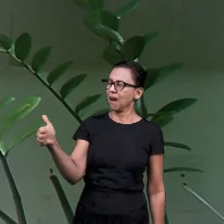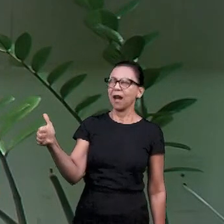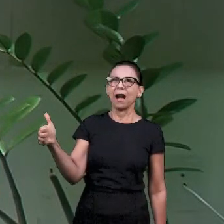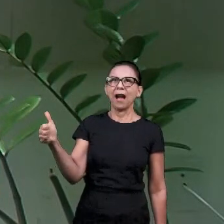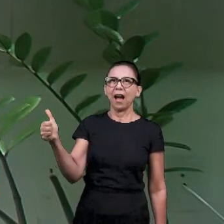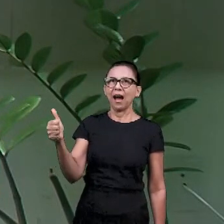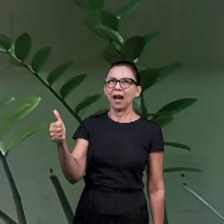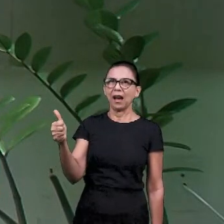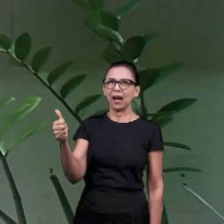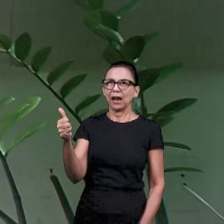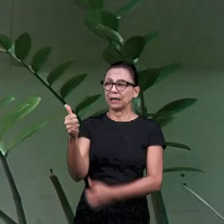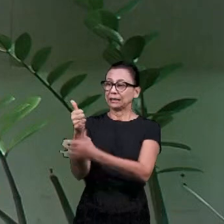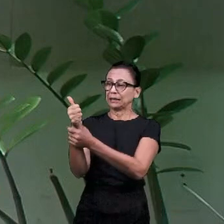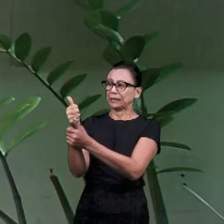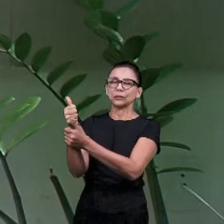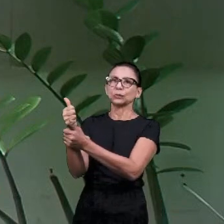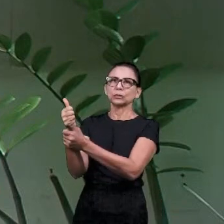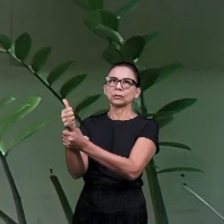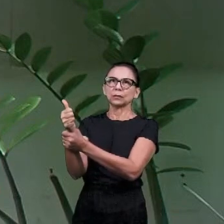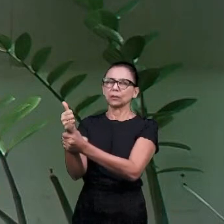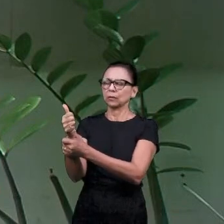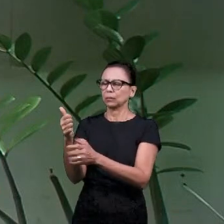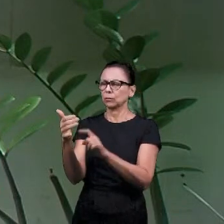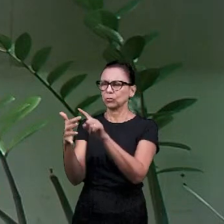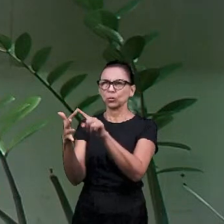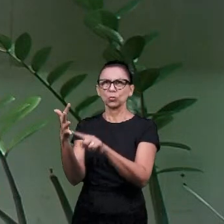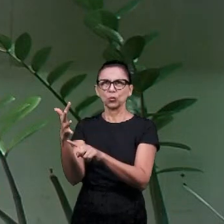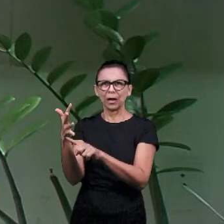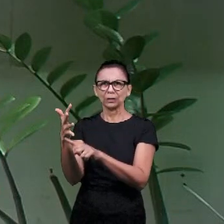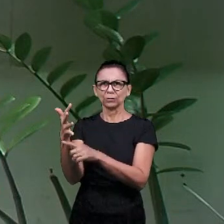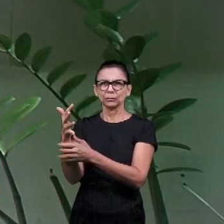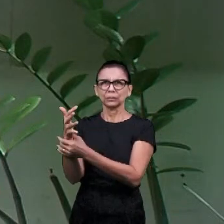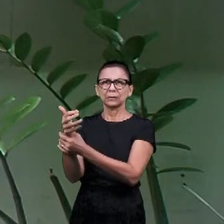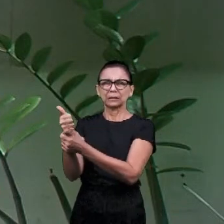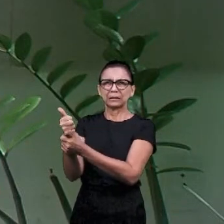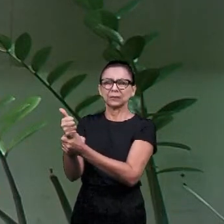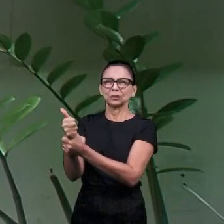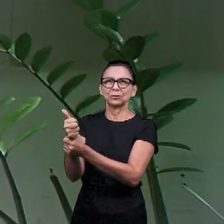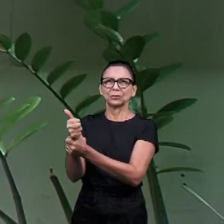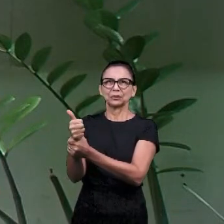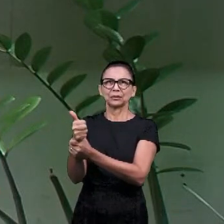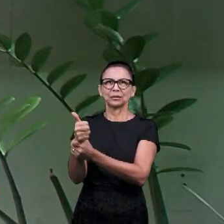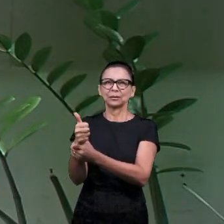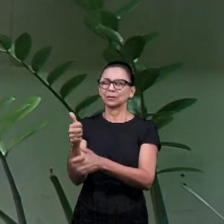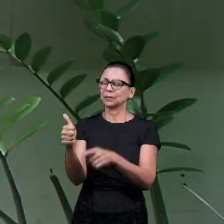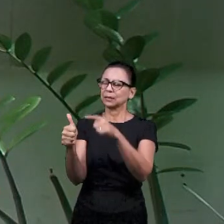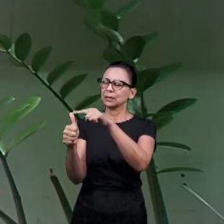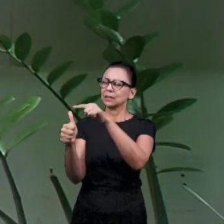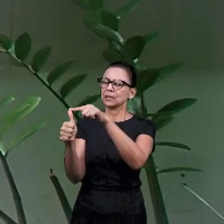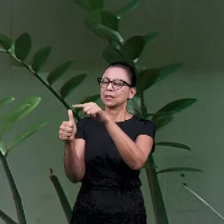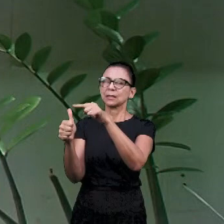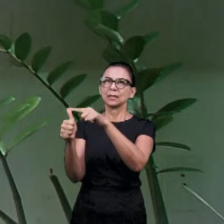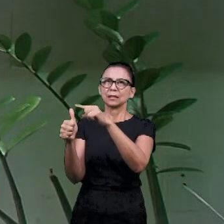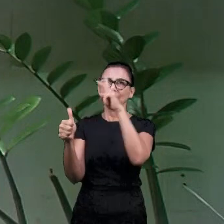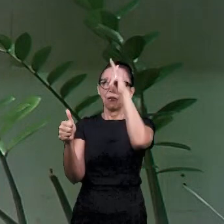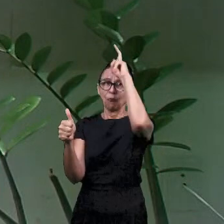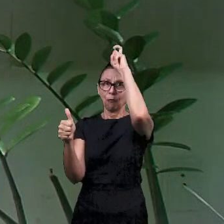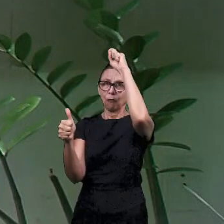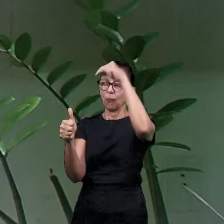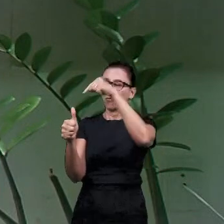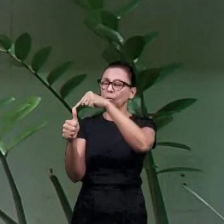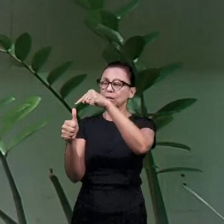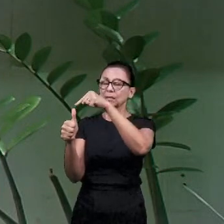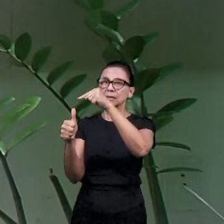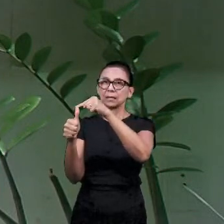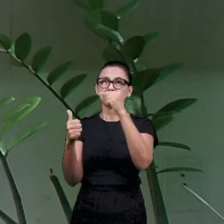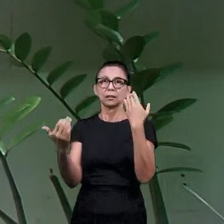il est sûr. Donc, si je tiens un verre avec 4 doigts, c'est différent de le prendre avec le